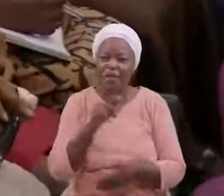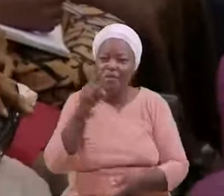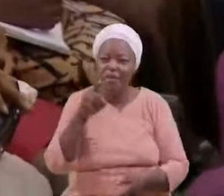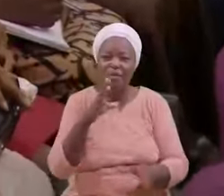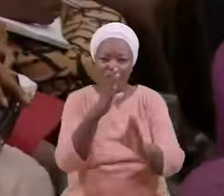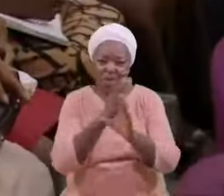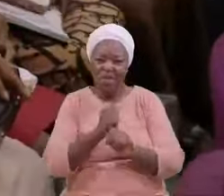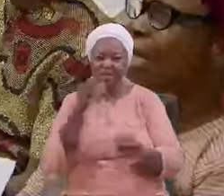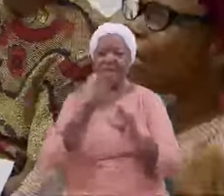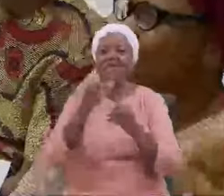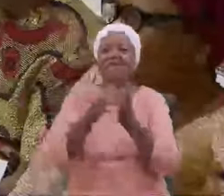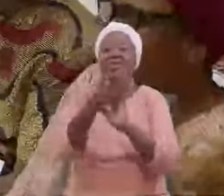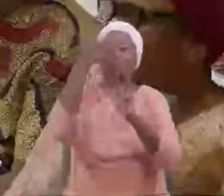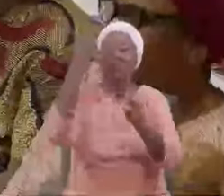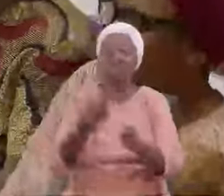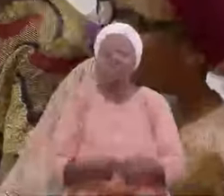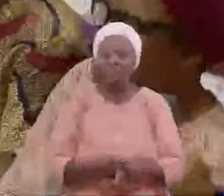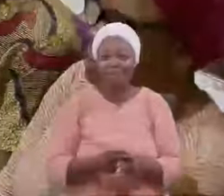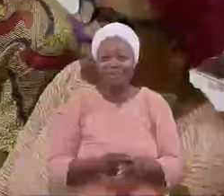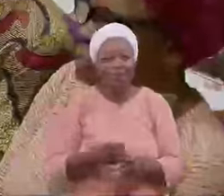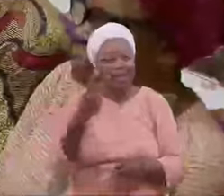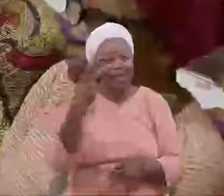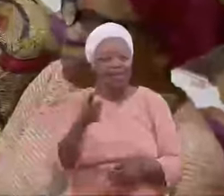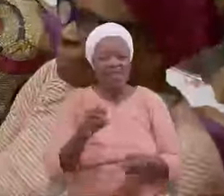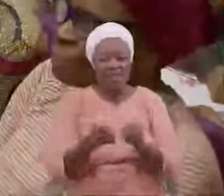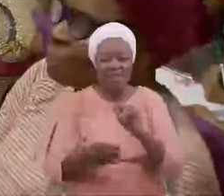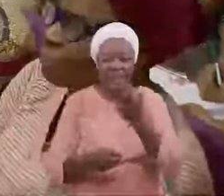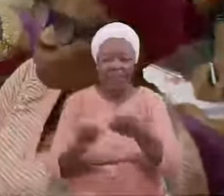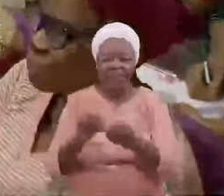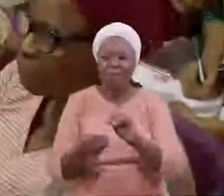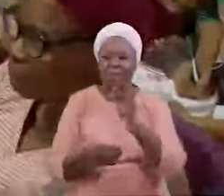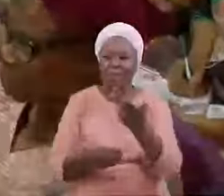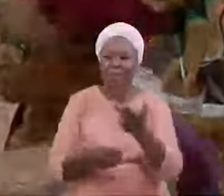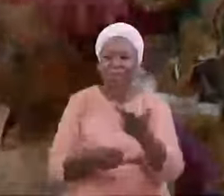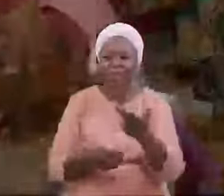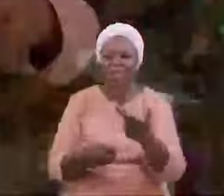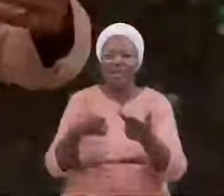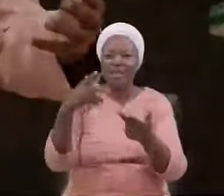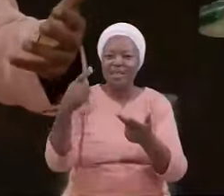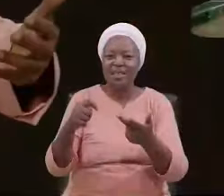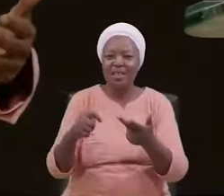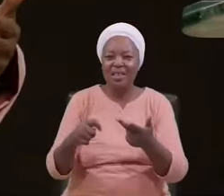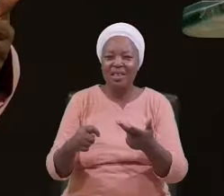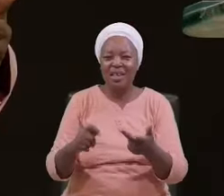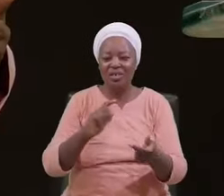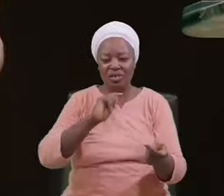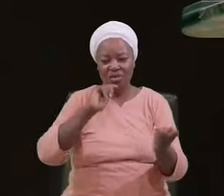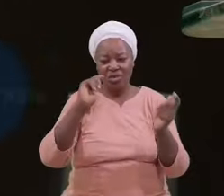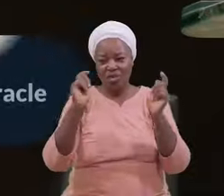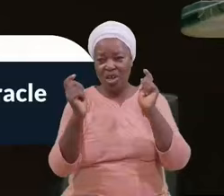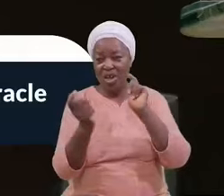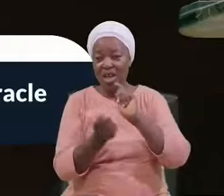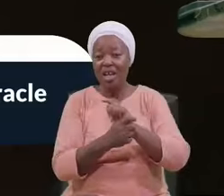Jésus-Christ. Voyons numéro 3. Numéro 3. La langue renouvelée et